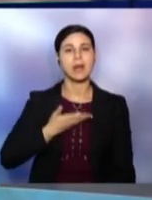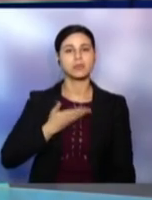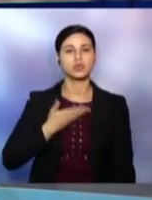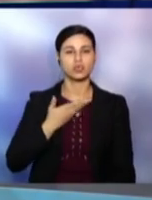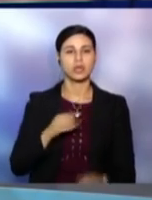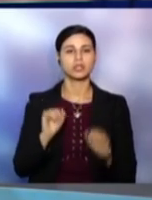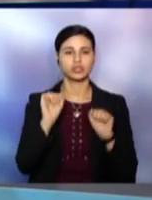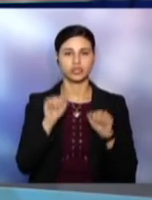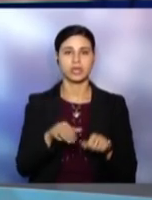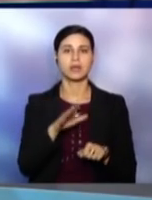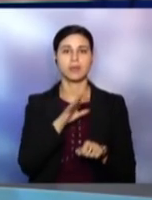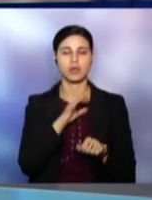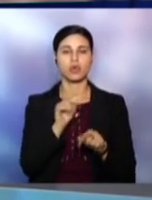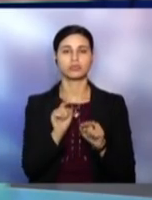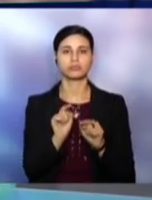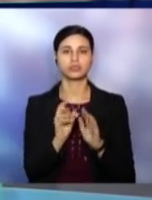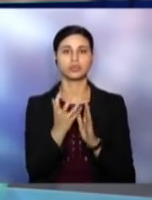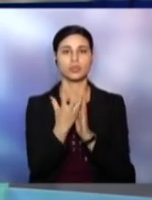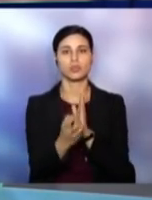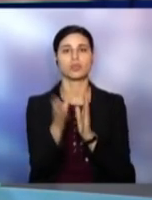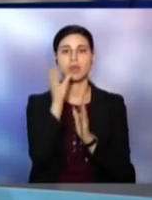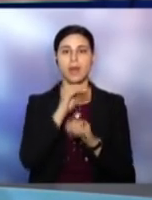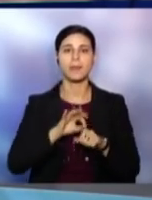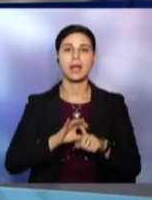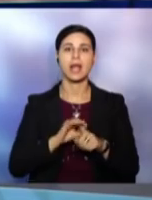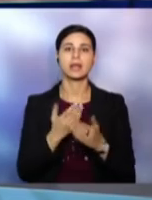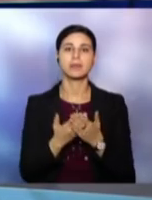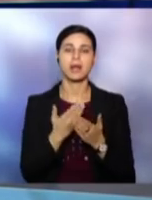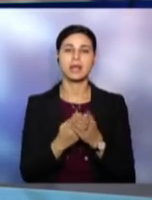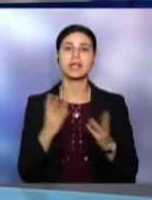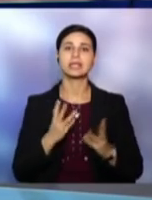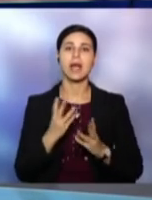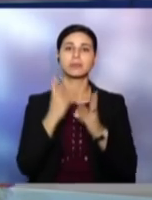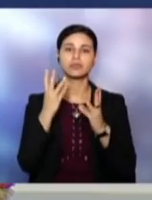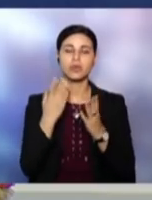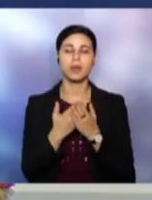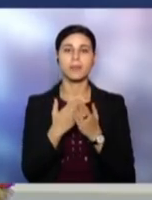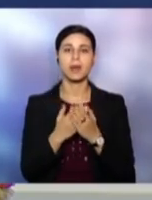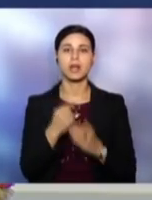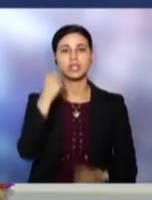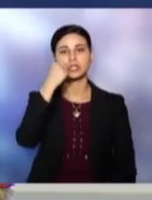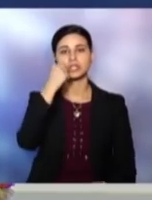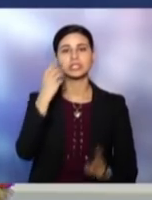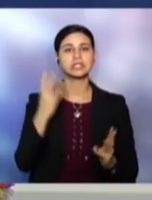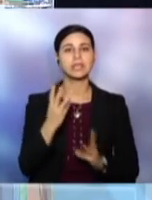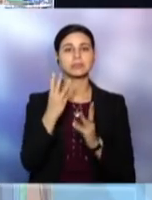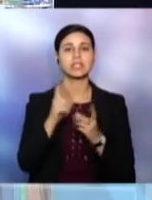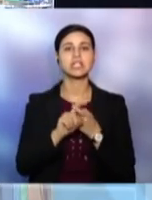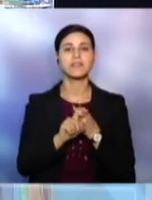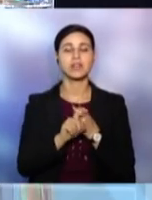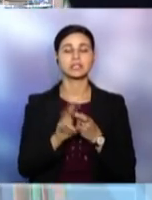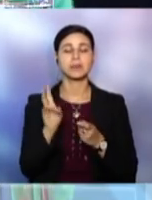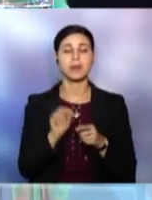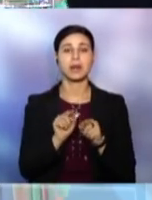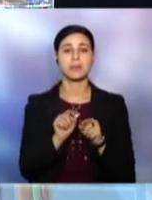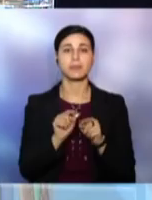ზედაპირულათაც შეიძლება შეღწევადობა განვითარდეს, კანის ინფექციები, ვთქვათ დამწრობები, ლორწოვანი გარსის ინფექციები, ლორწოვანი გარსის